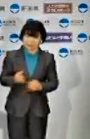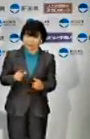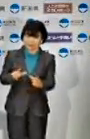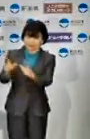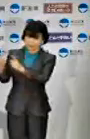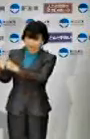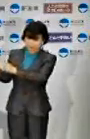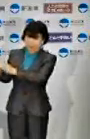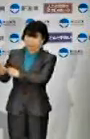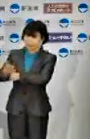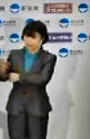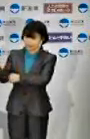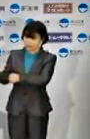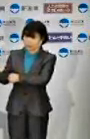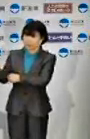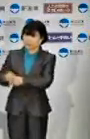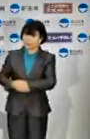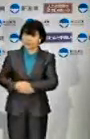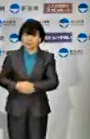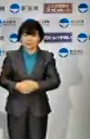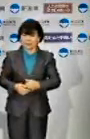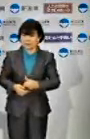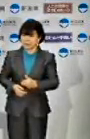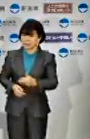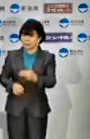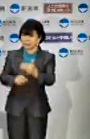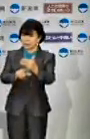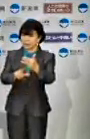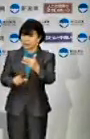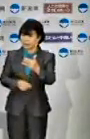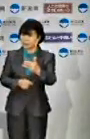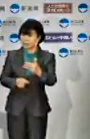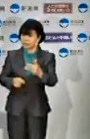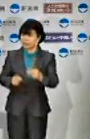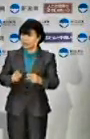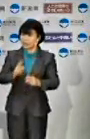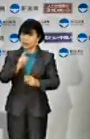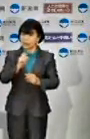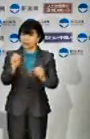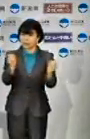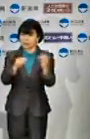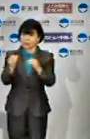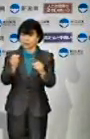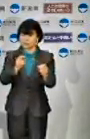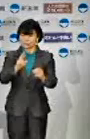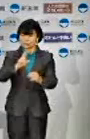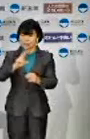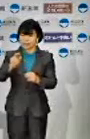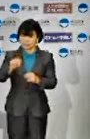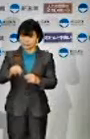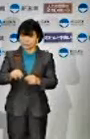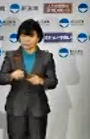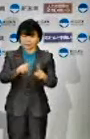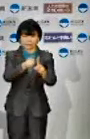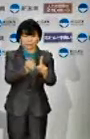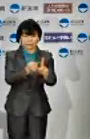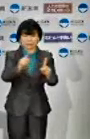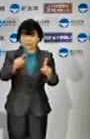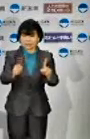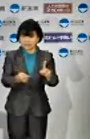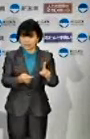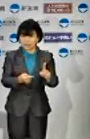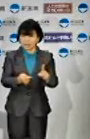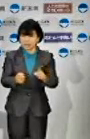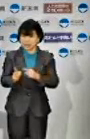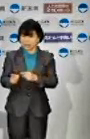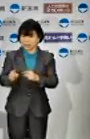はい、朝日新聞高橋です。お願いします。発表はトークライブの関係で聞かせてください。DJ コーマさん、米農家さんということ